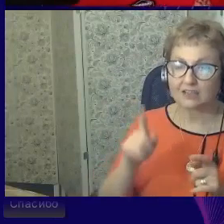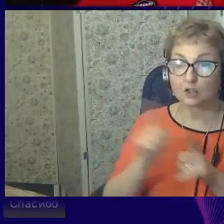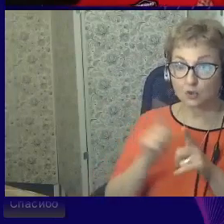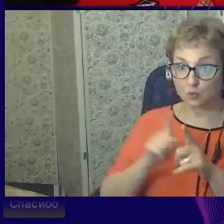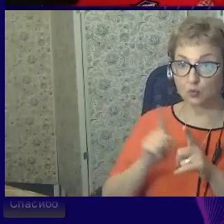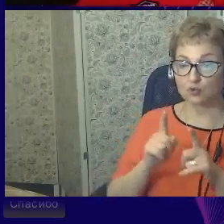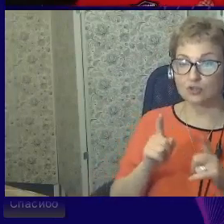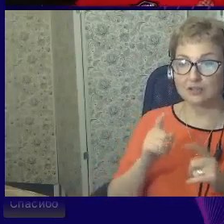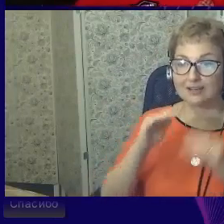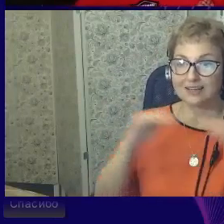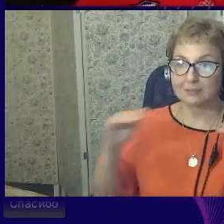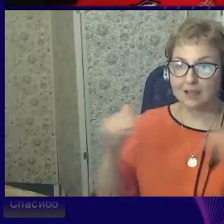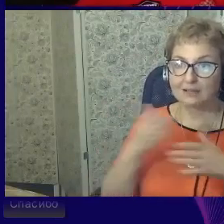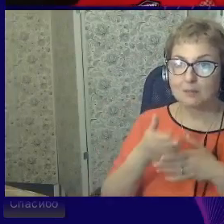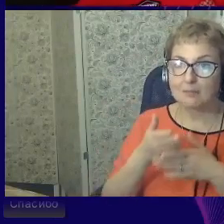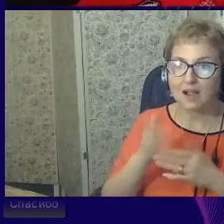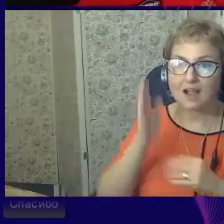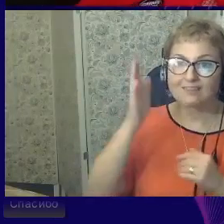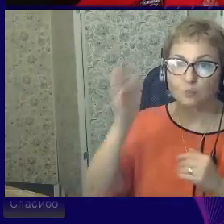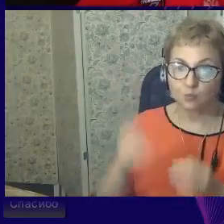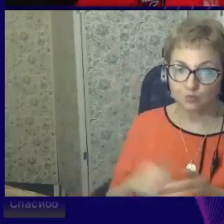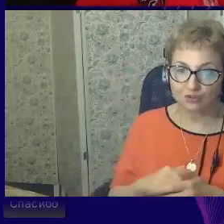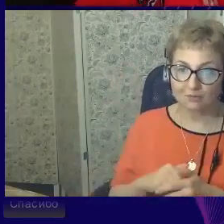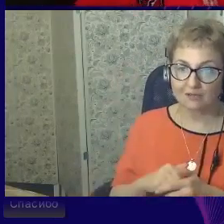тоже ребятам помогает в будущем.